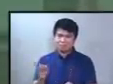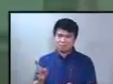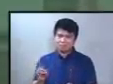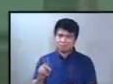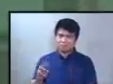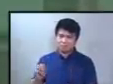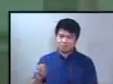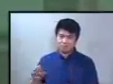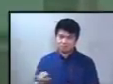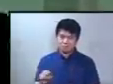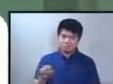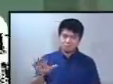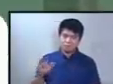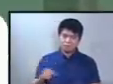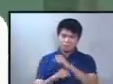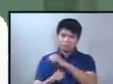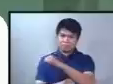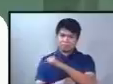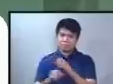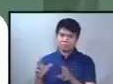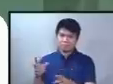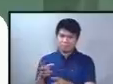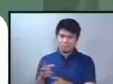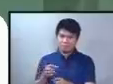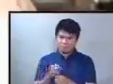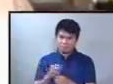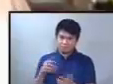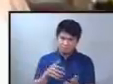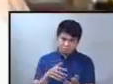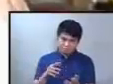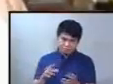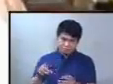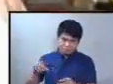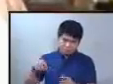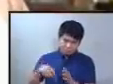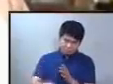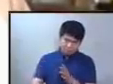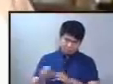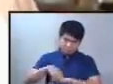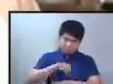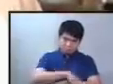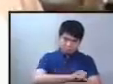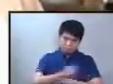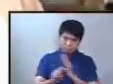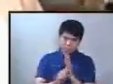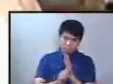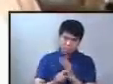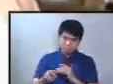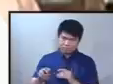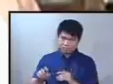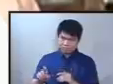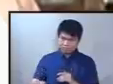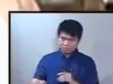Bridge. Gumawa kami ng study dahil sa lalim ng dagat, ang technology, kailangan natin gumawa